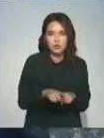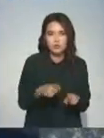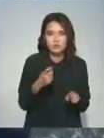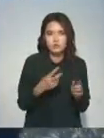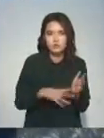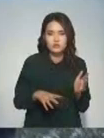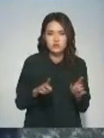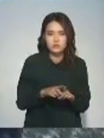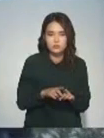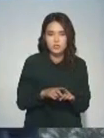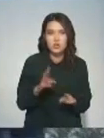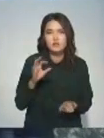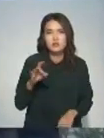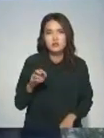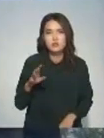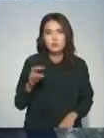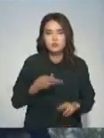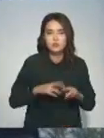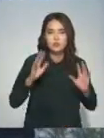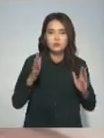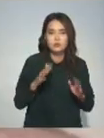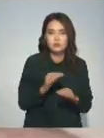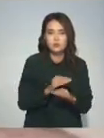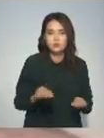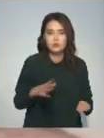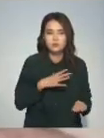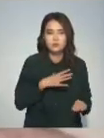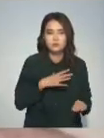«Шахет-136». Владимир Зеленский назвал происходящее террором.